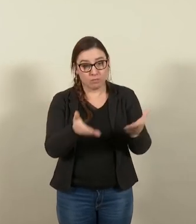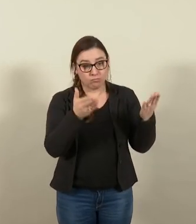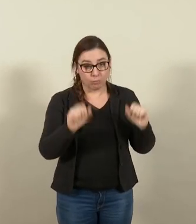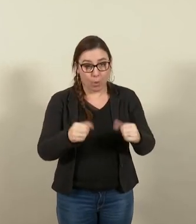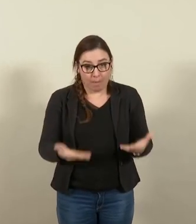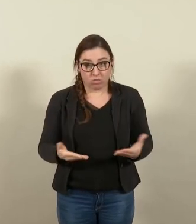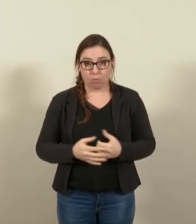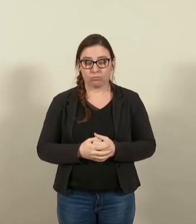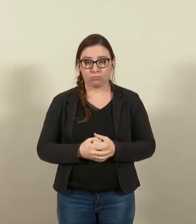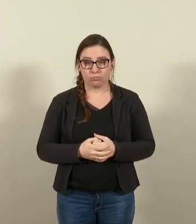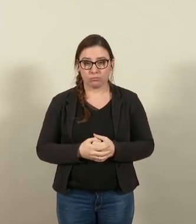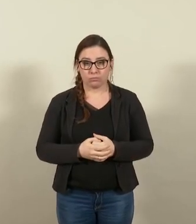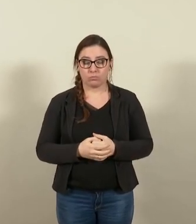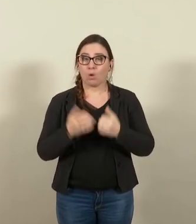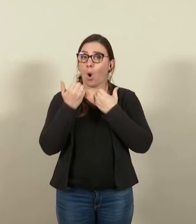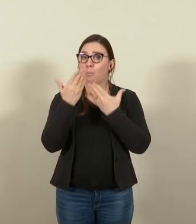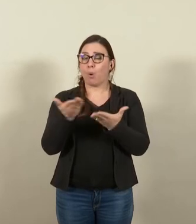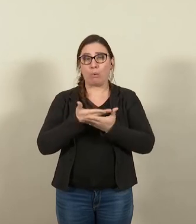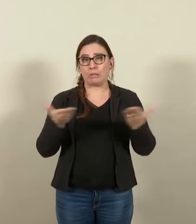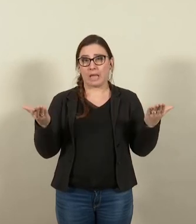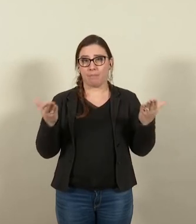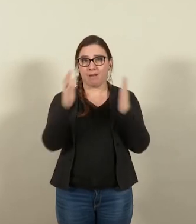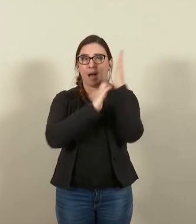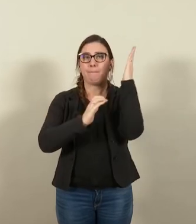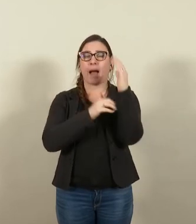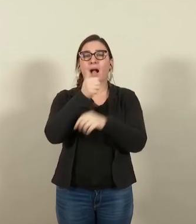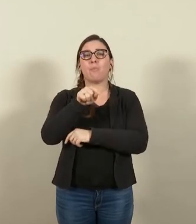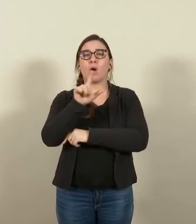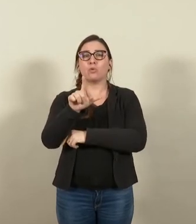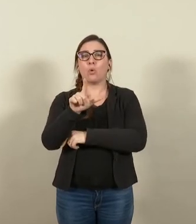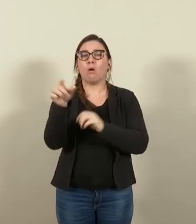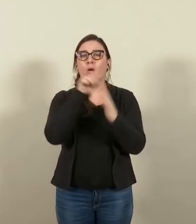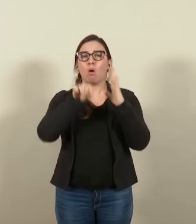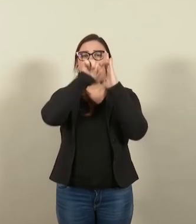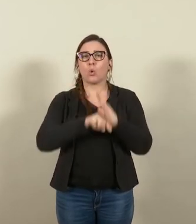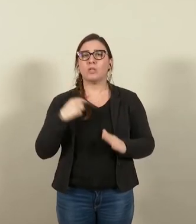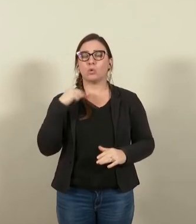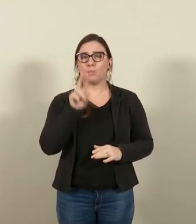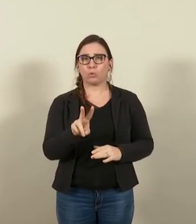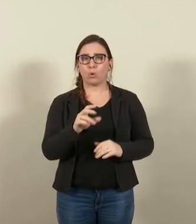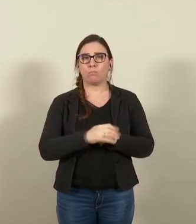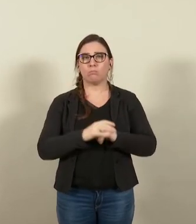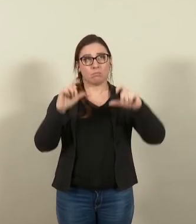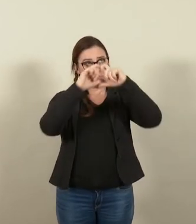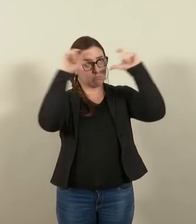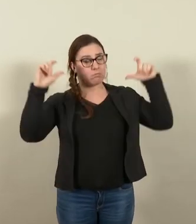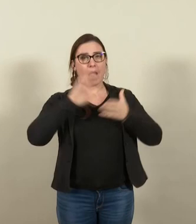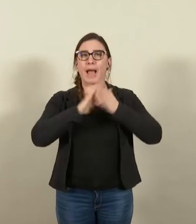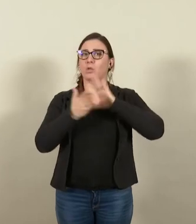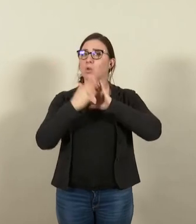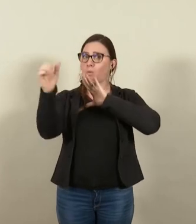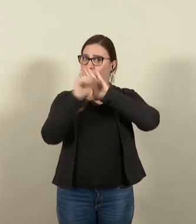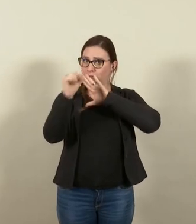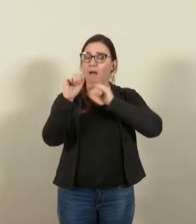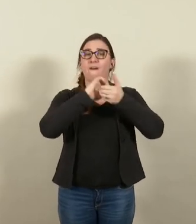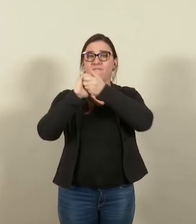ououi alors on propose tout simplement de modifier dans le paragraphe 1.2 condition numéro 2 être une association sportive agréée à une